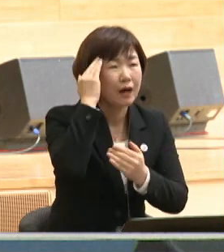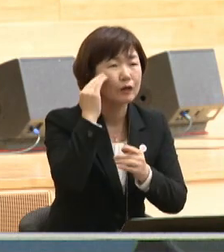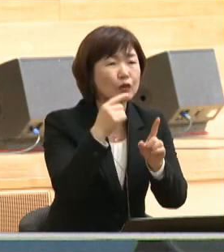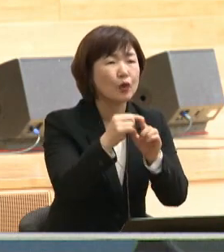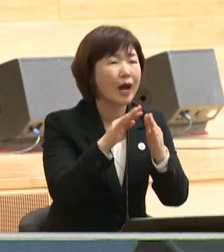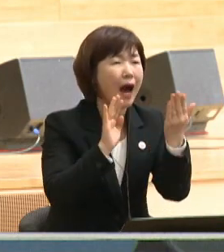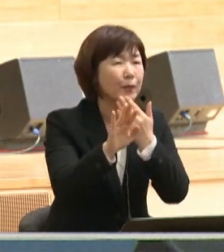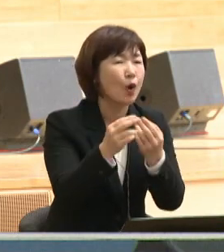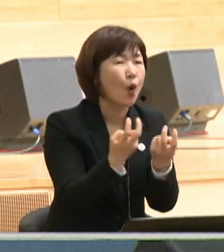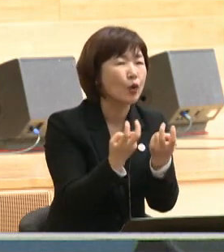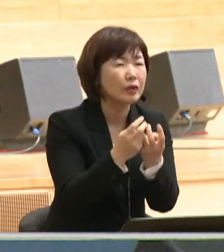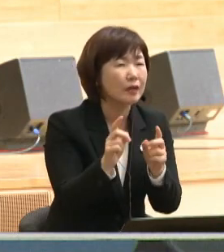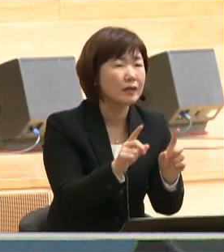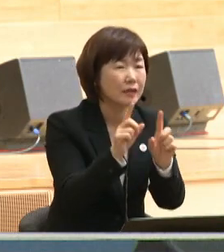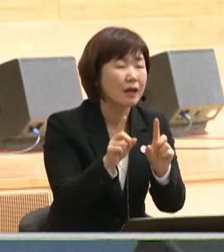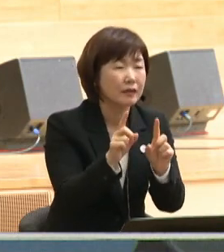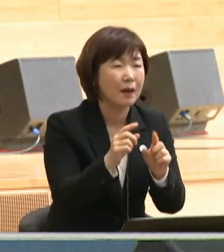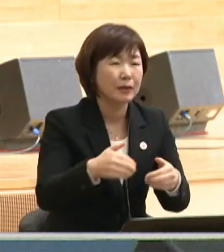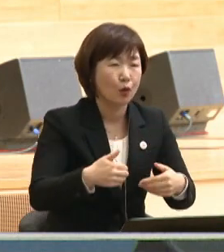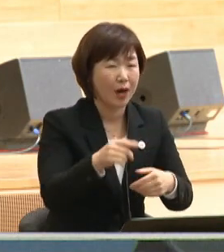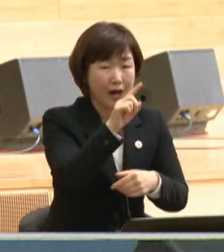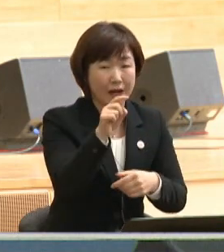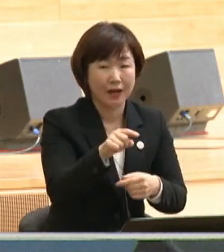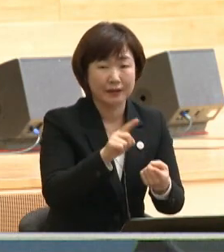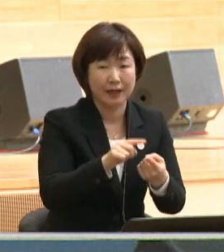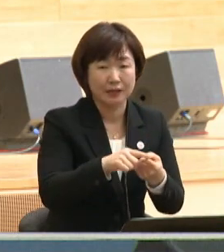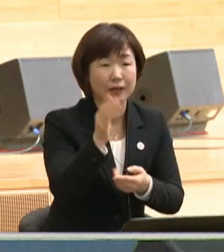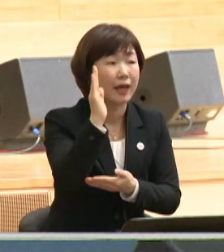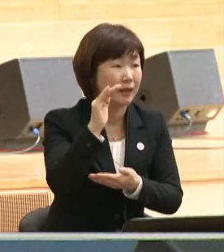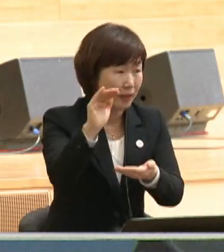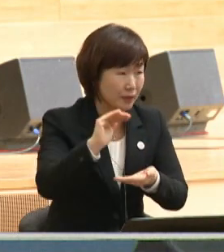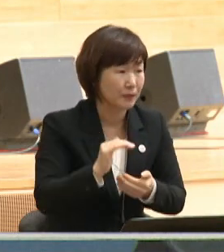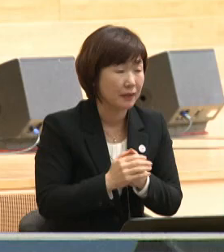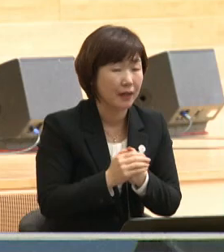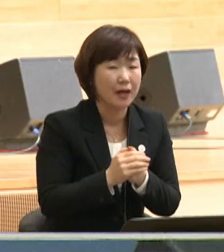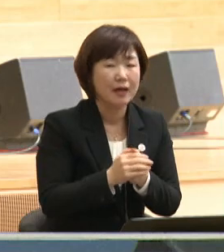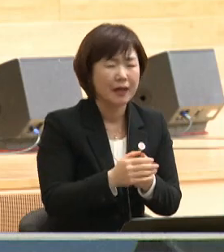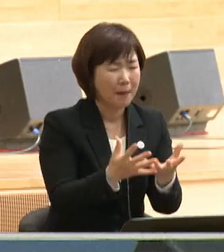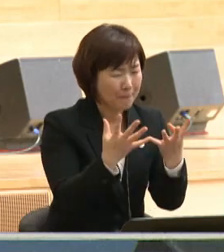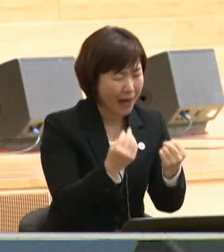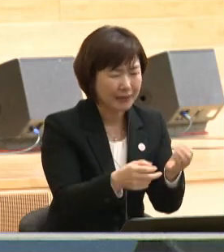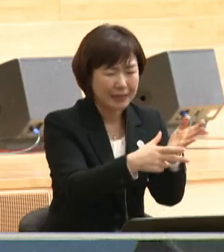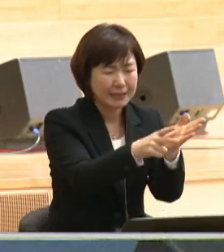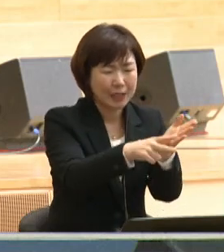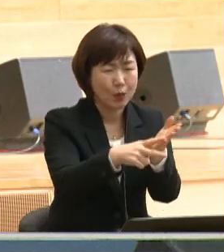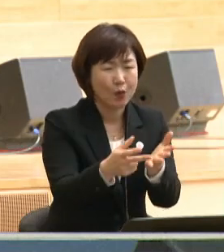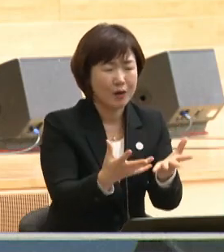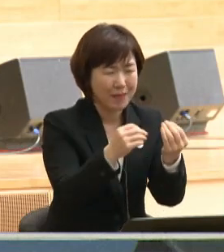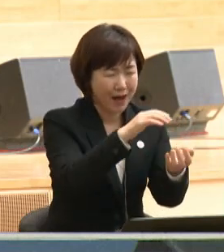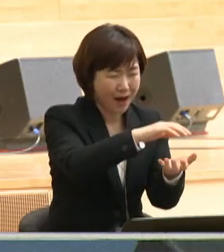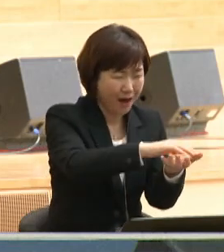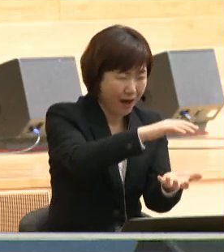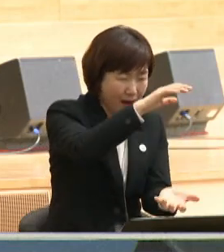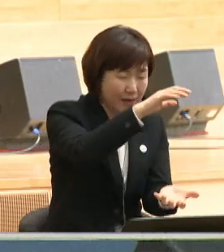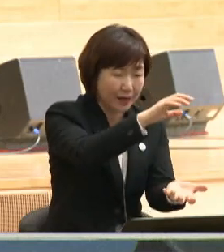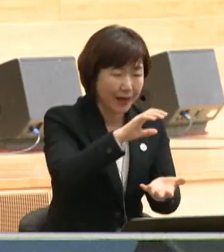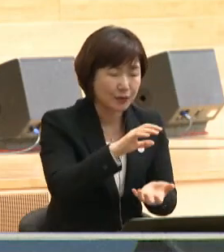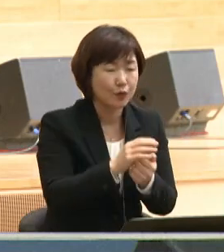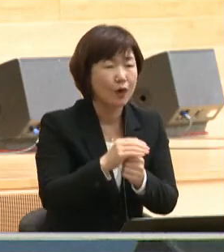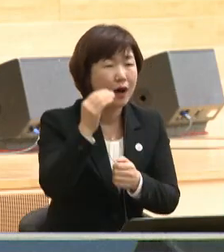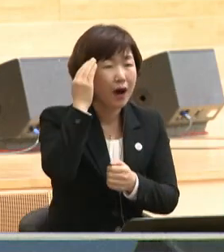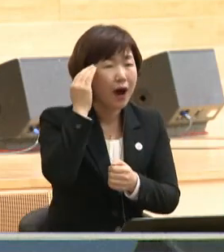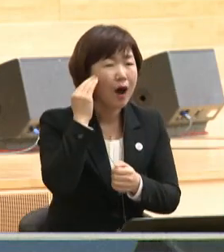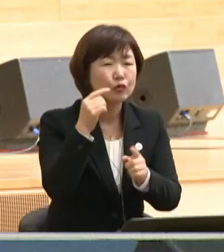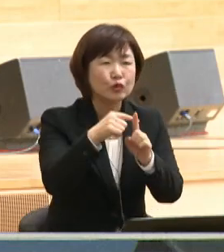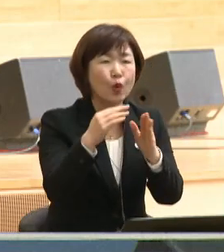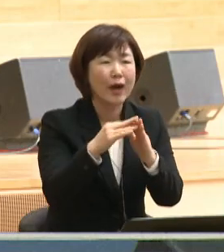방향에 대하여서 말해주고 있습니다이 책은 수많은 데이터를 가지고 현재 한국교회 실태가 어떠한지를 말해주고